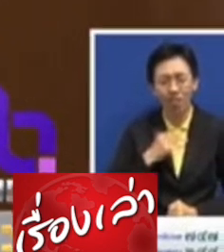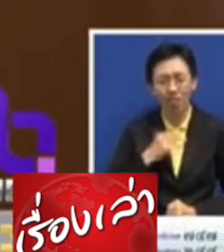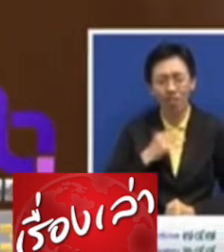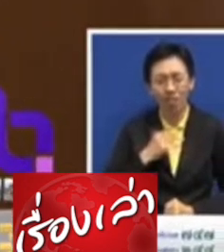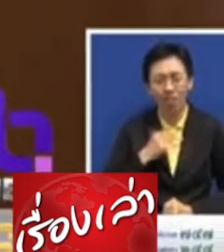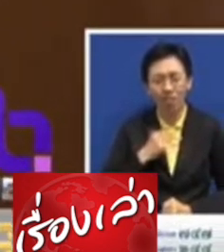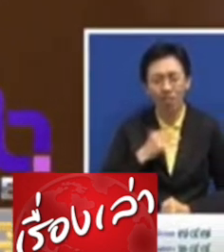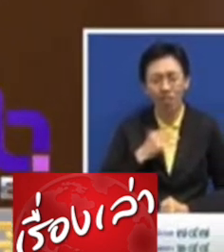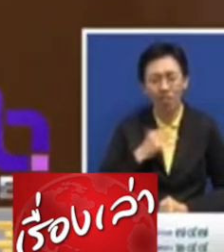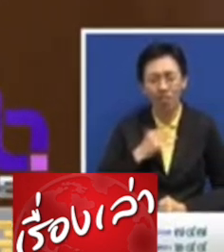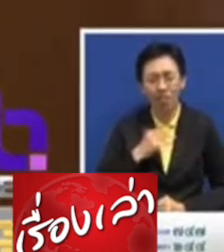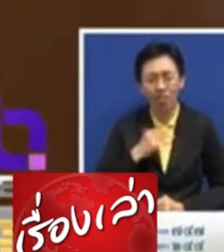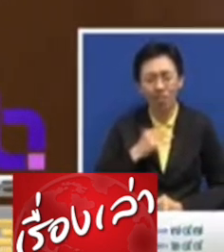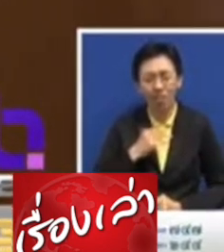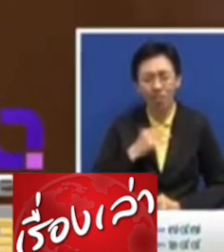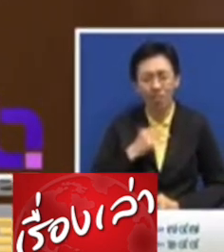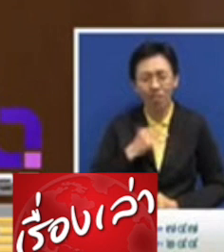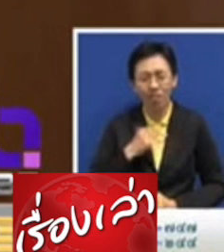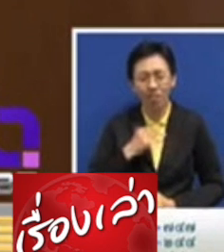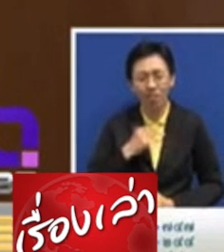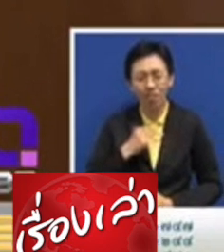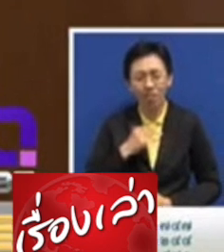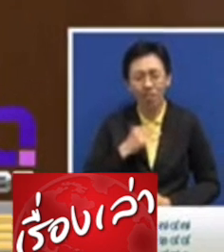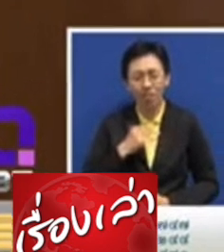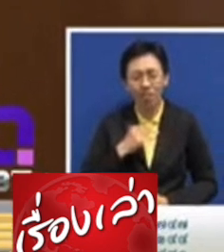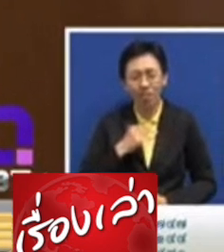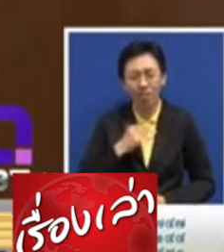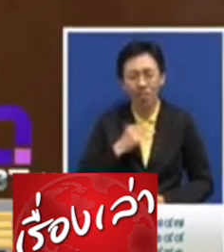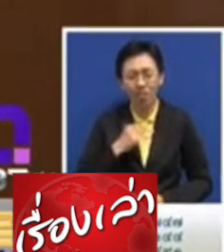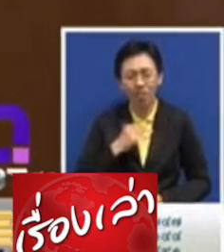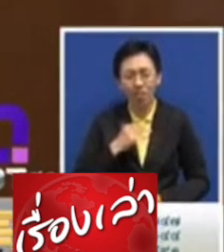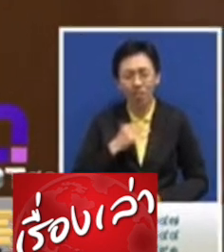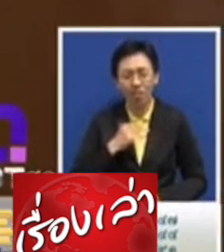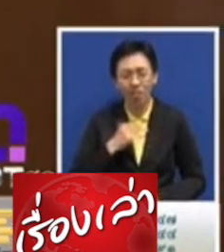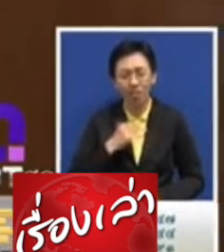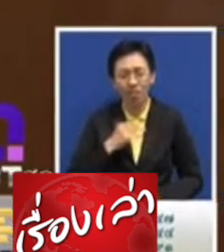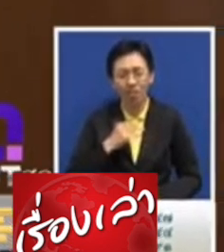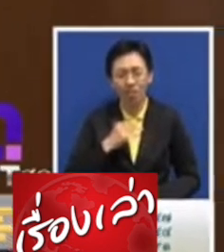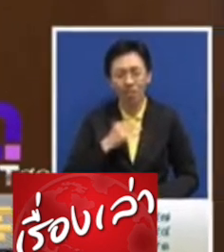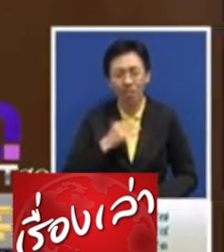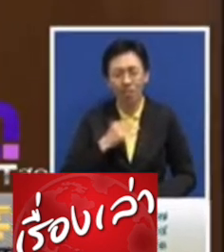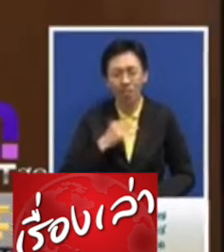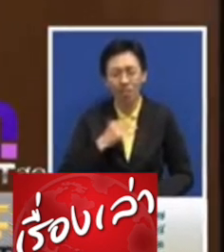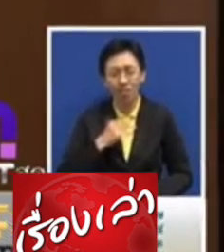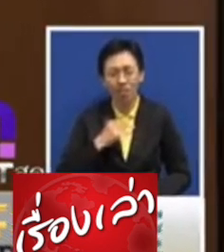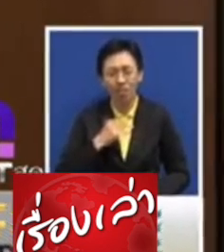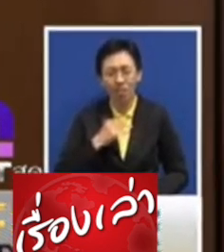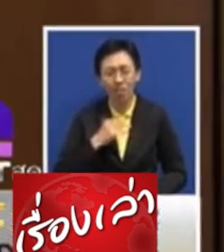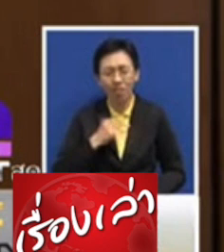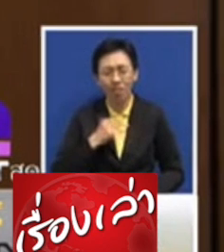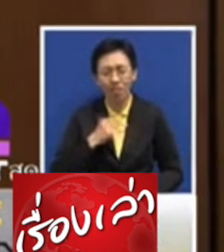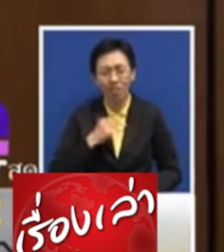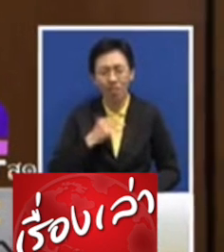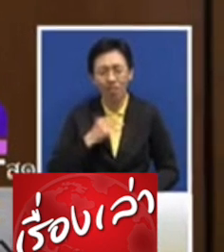พจากนั้นชี้นิ้วไปที่กลุ่มส.ส.กล่าวว่าผมไม่เข้าใจทำไมหน้าแดงเป็นพิเศษคนที่นั่งตรงกล